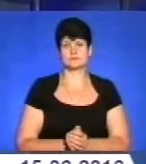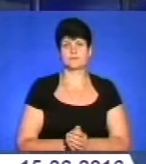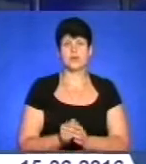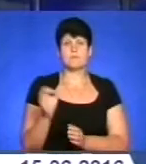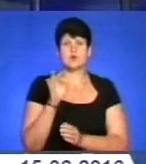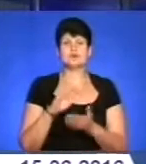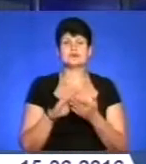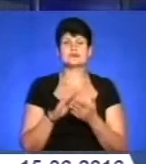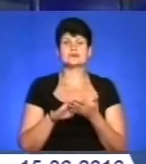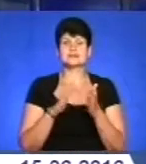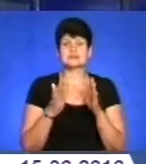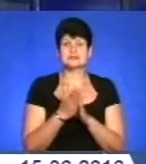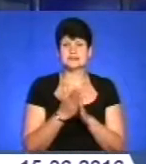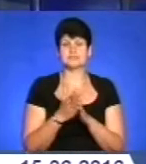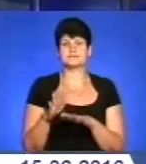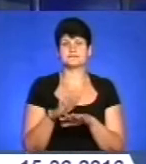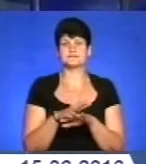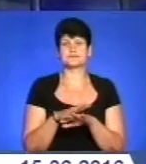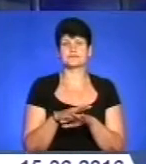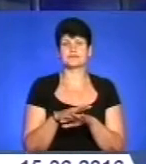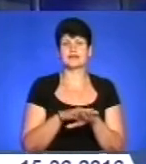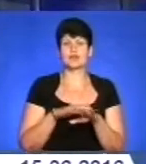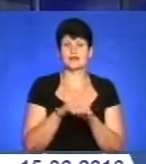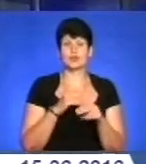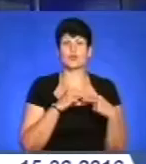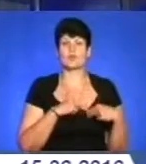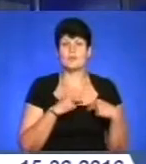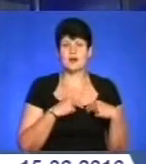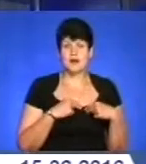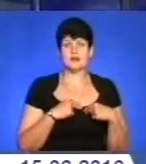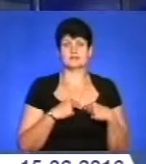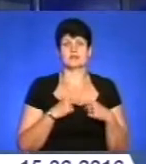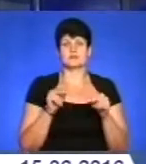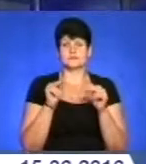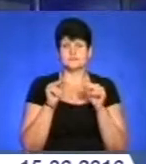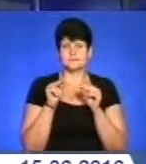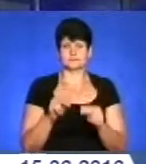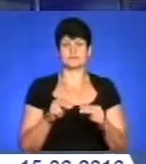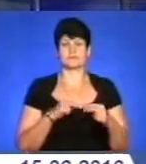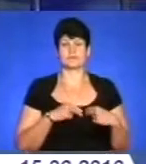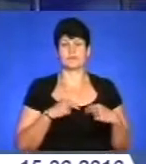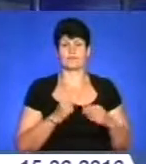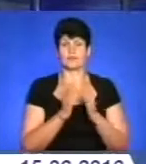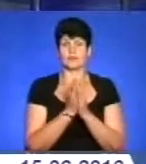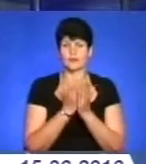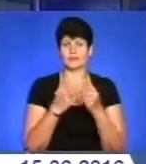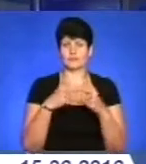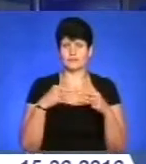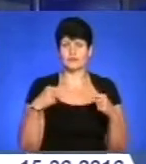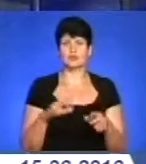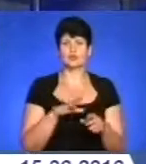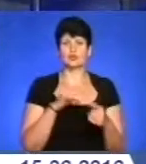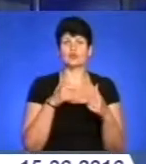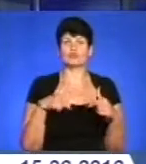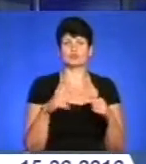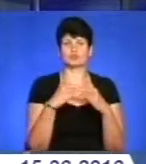Про стан ринку праці на Тернопільщині, співпрацю з роботодавцями і легалізацію трудових відносин йшлося сьогодні за круглим столом в